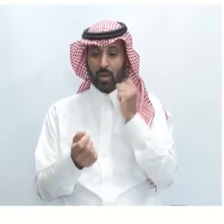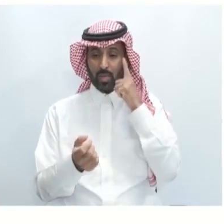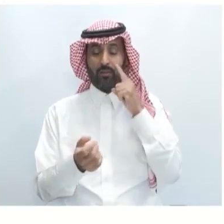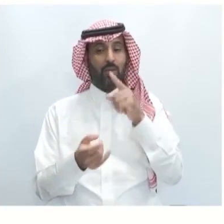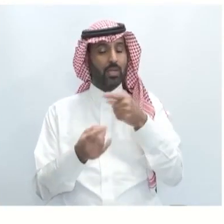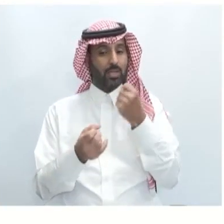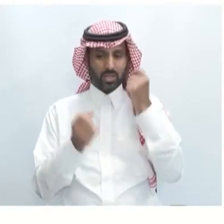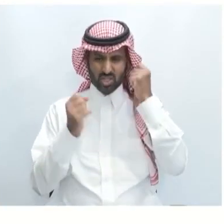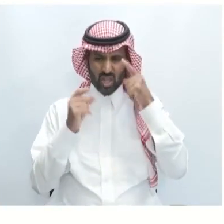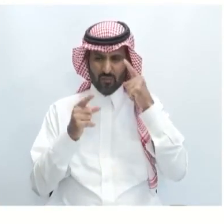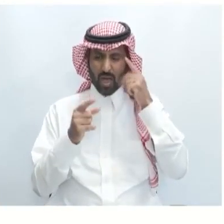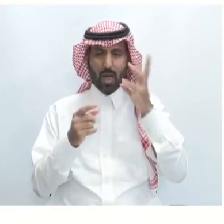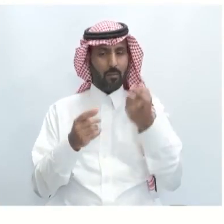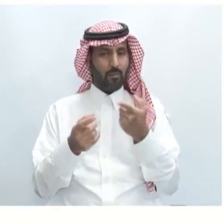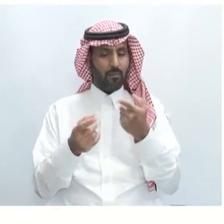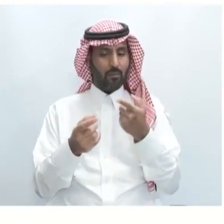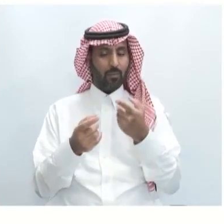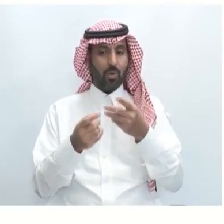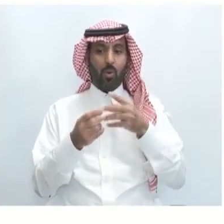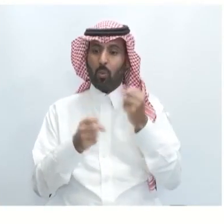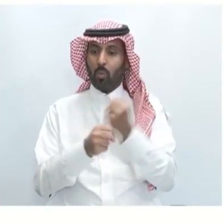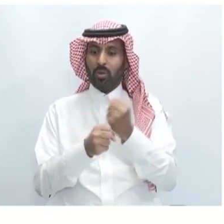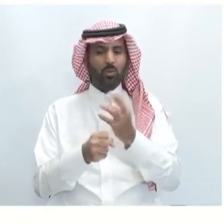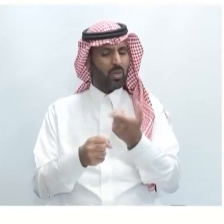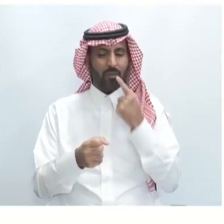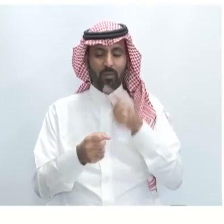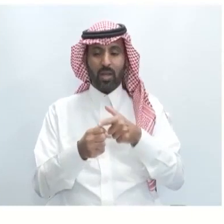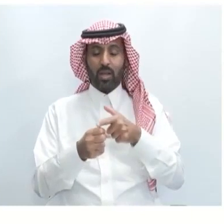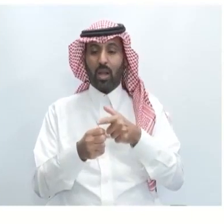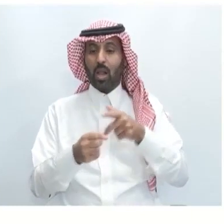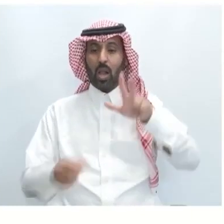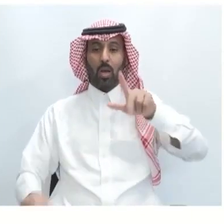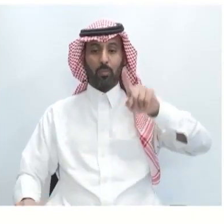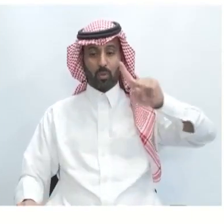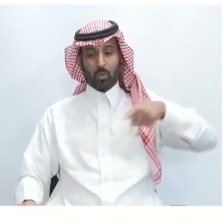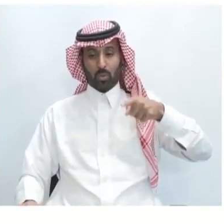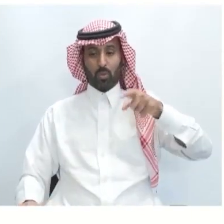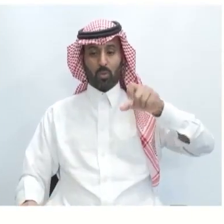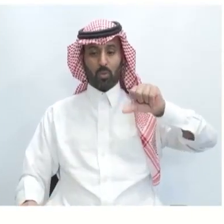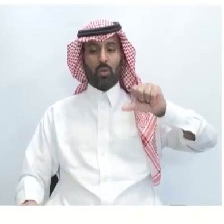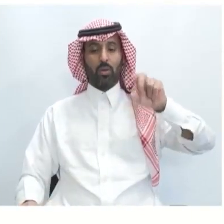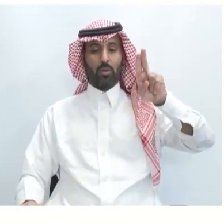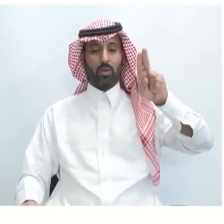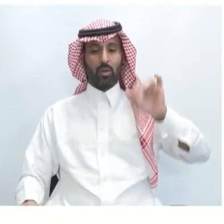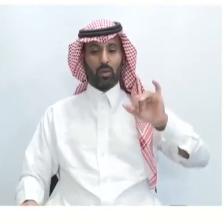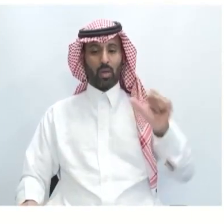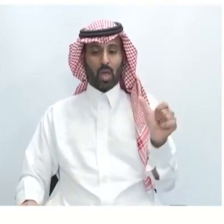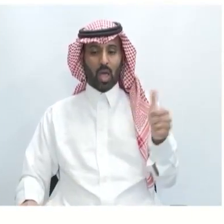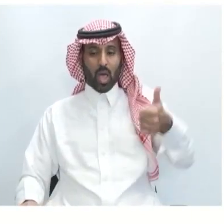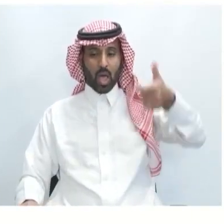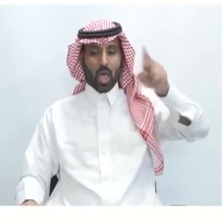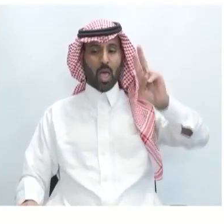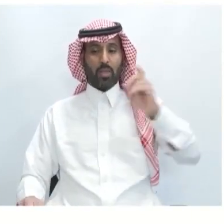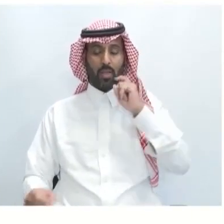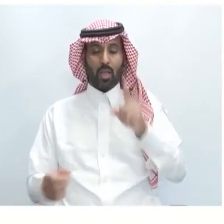تستشف وتستنتج ما هي وظائف البروتينات اذا لنناقش معا الفكره العامه